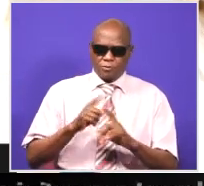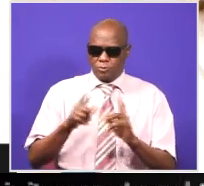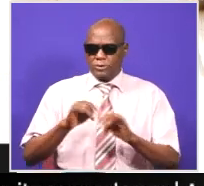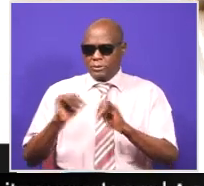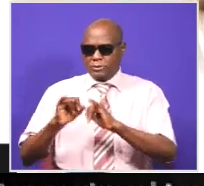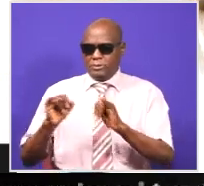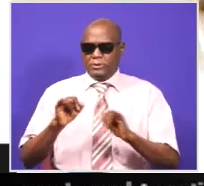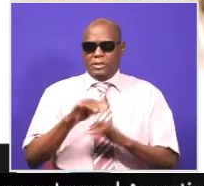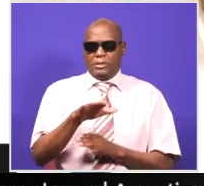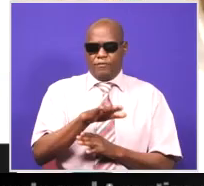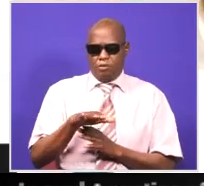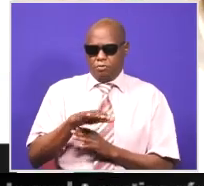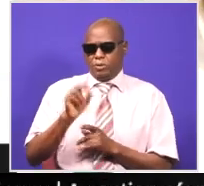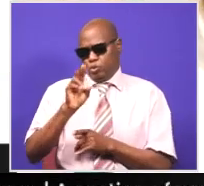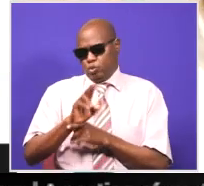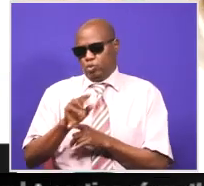environment, tunaweza tumika kwa